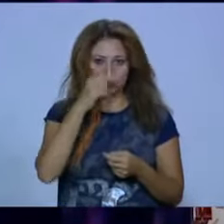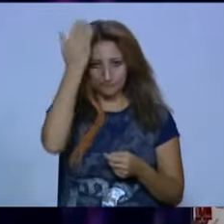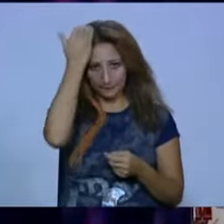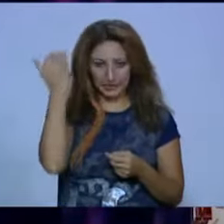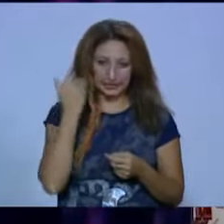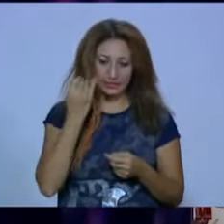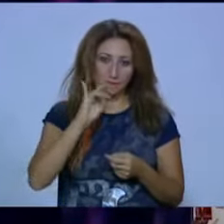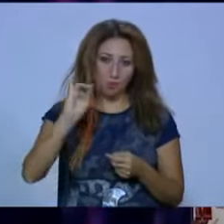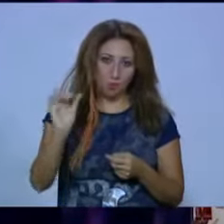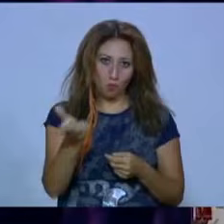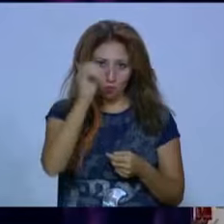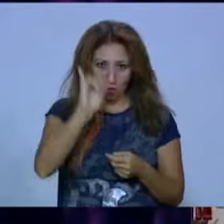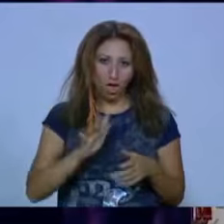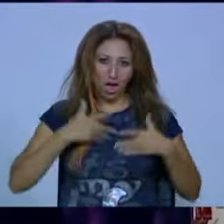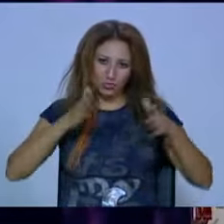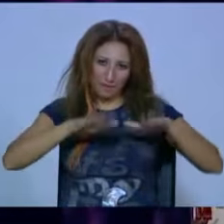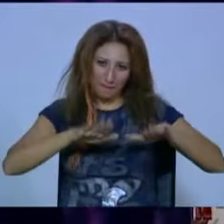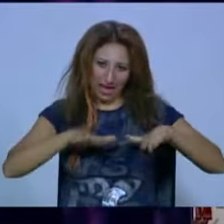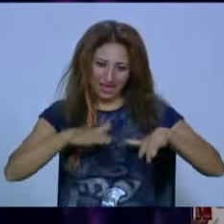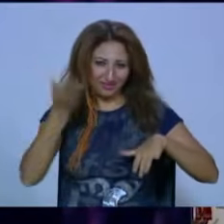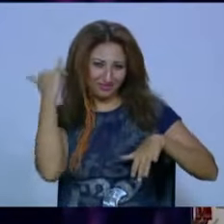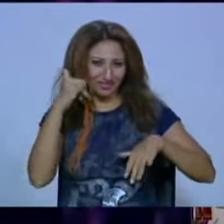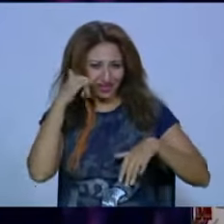منى سعيد، كانت عايزه مكنه خياطه،